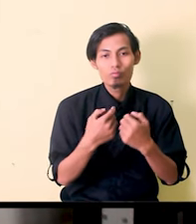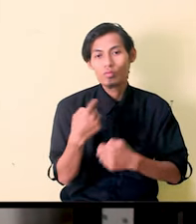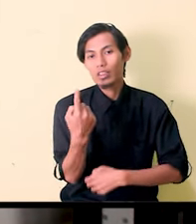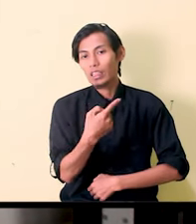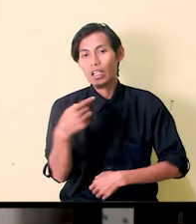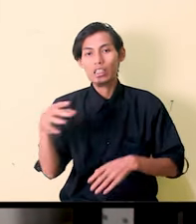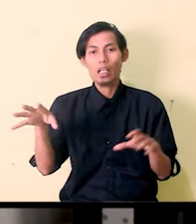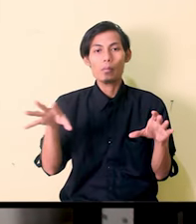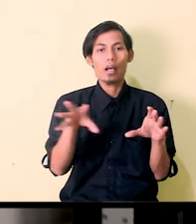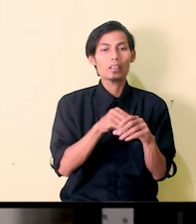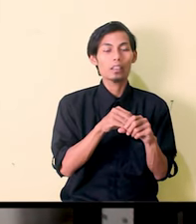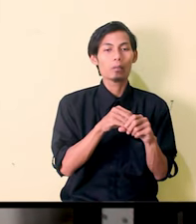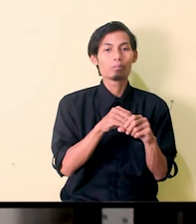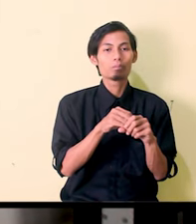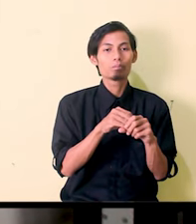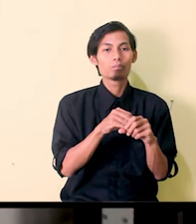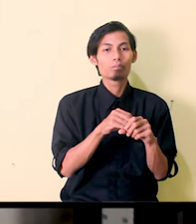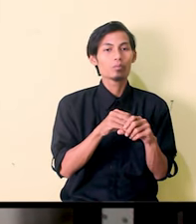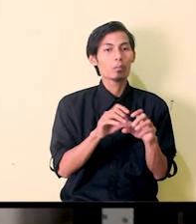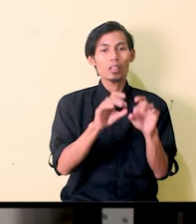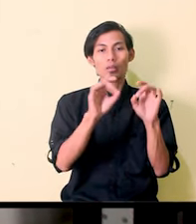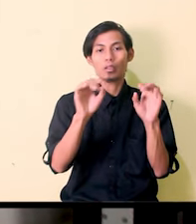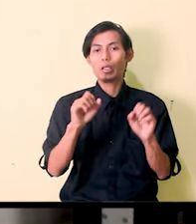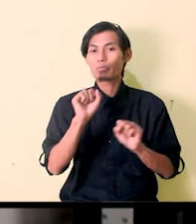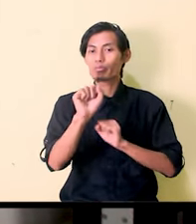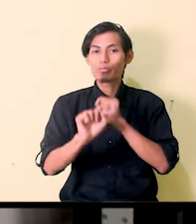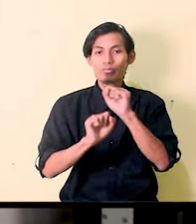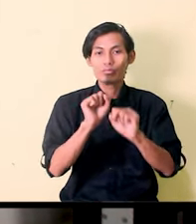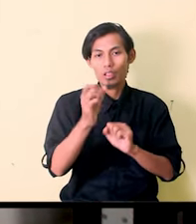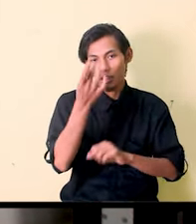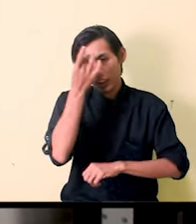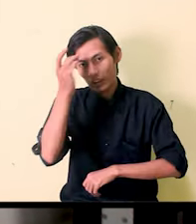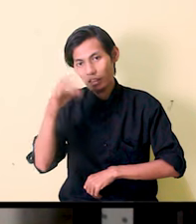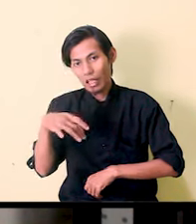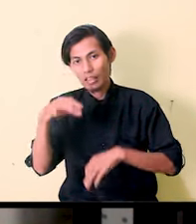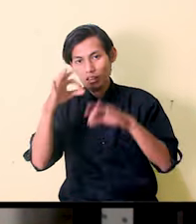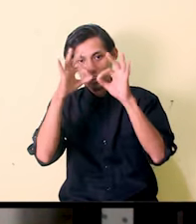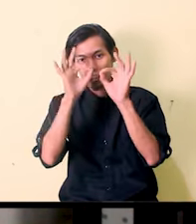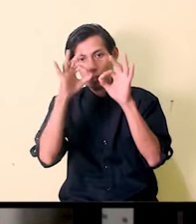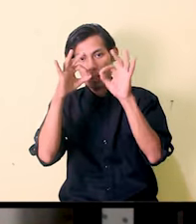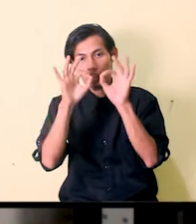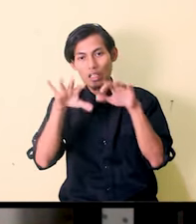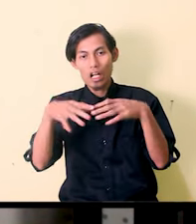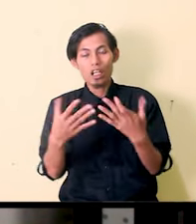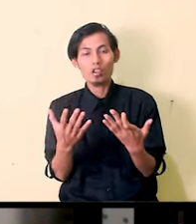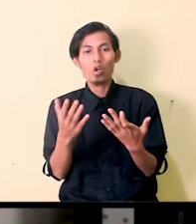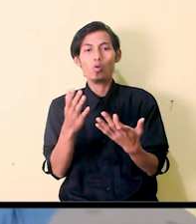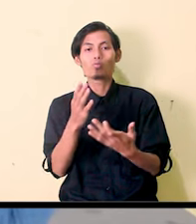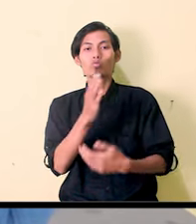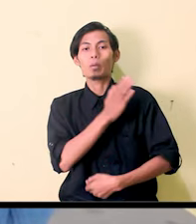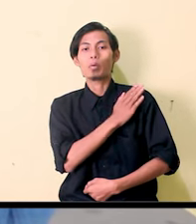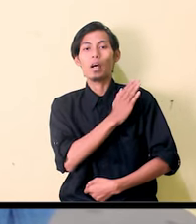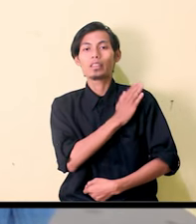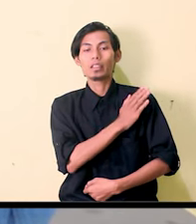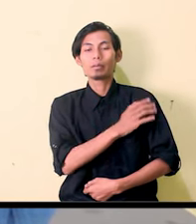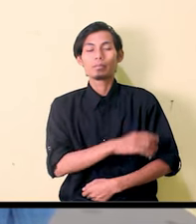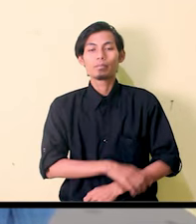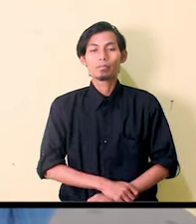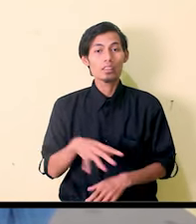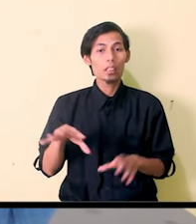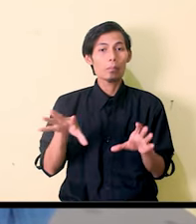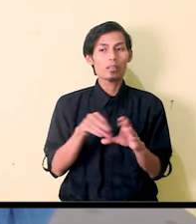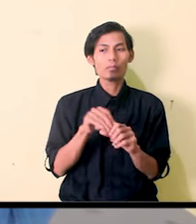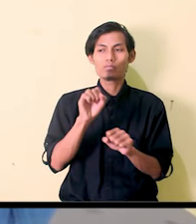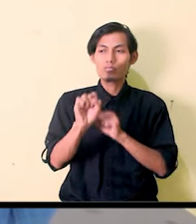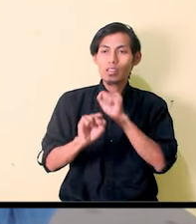dalam kegiatan-kegiatan desa Kecamatan ataupun Kabupaten dilibatkan dalam